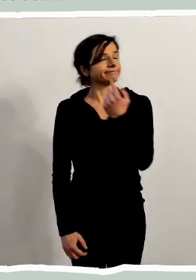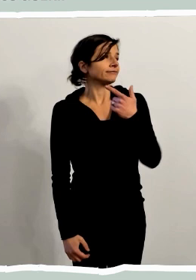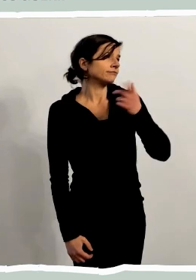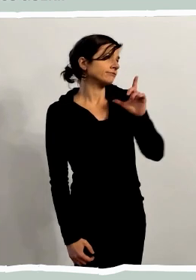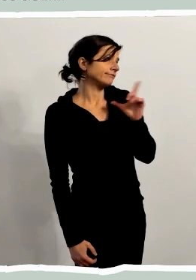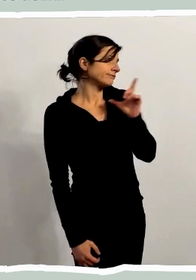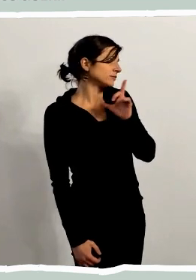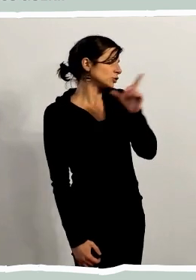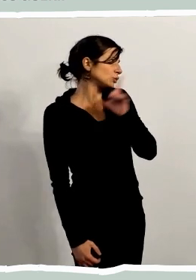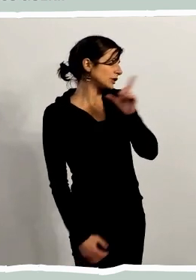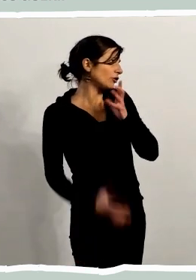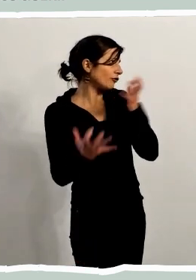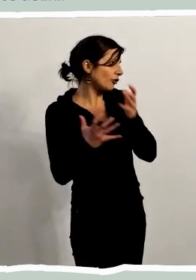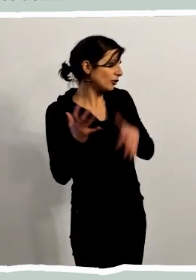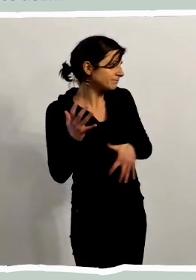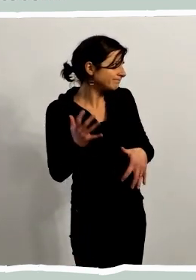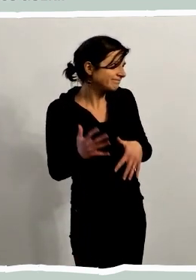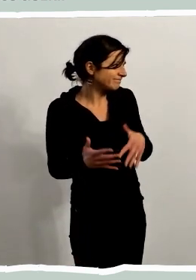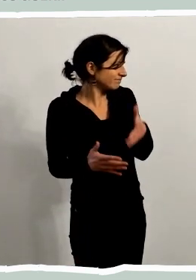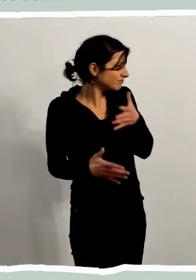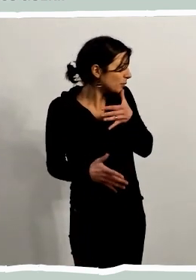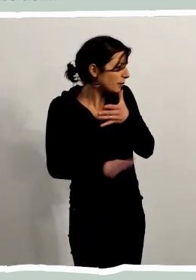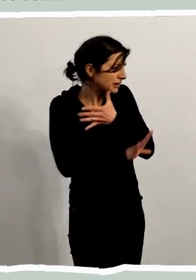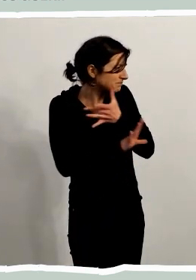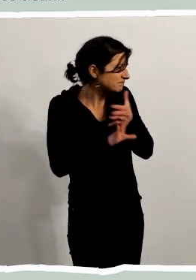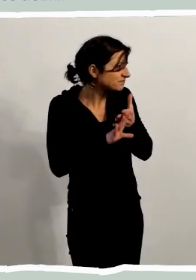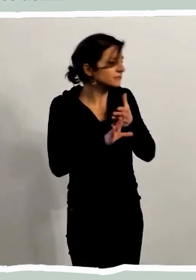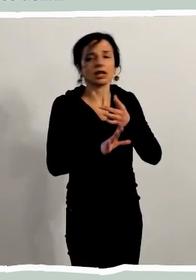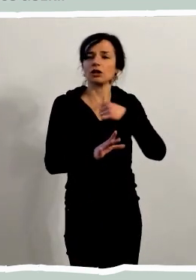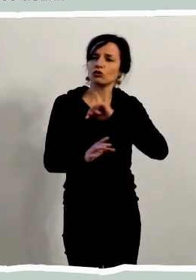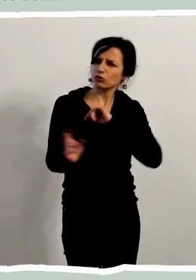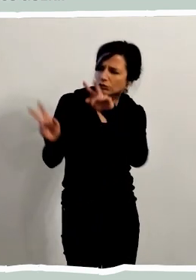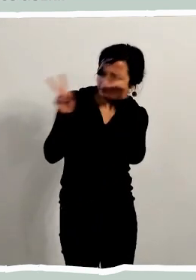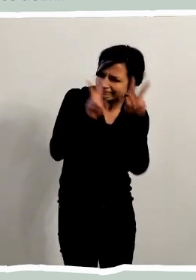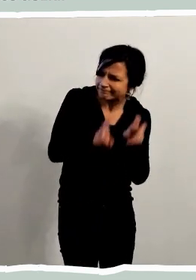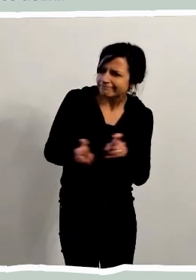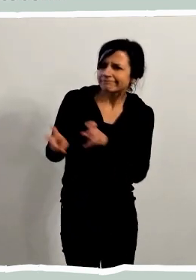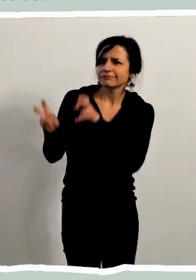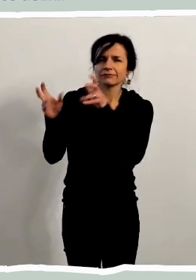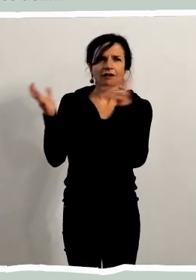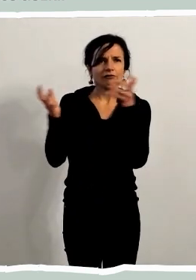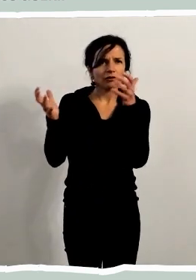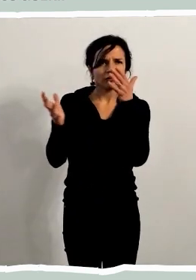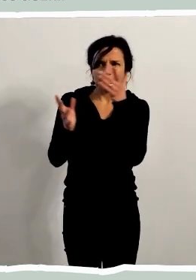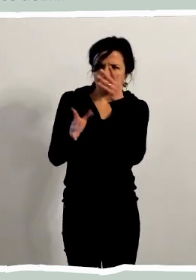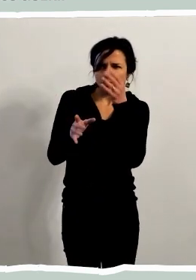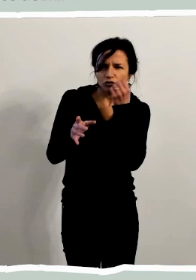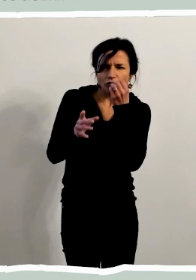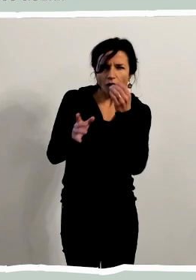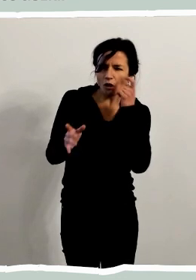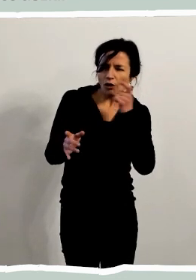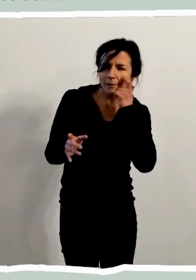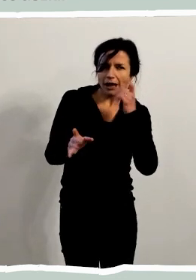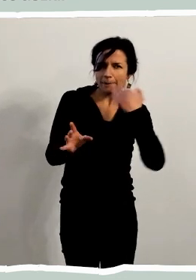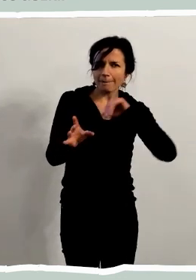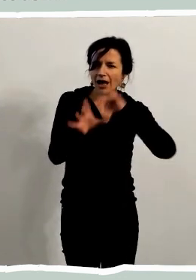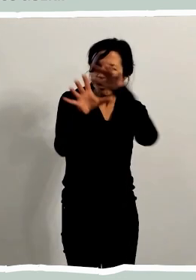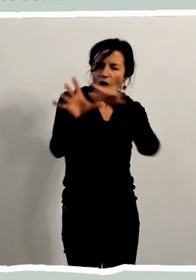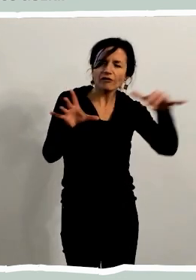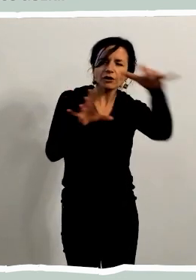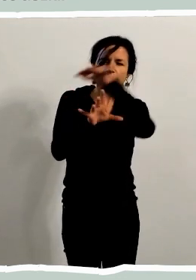constate que nos habitudes de vie, et on va le voir, potentiellement notre environnement, peuvent affecter la